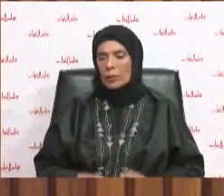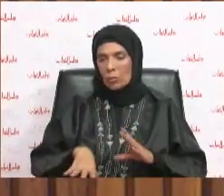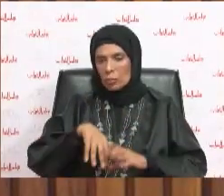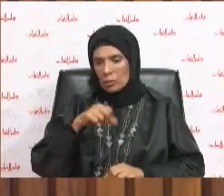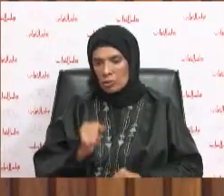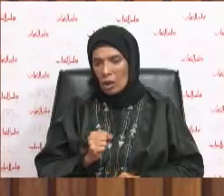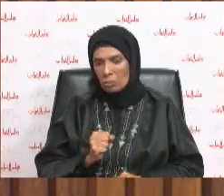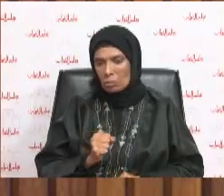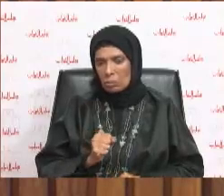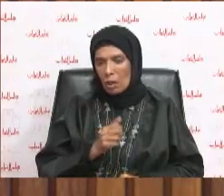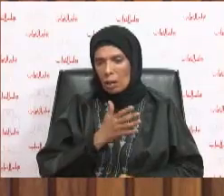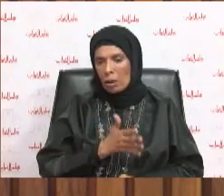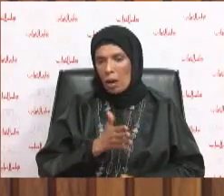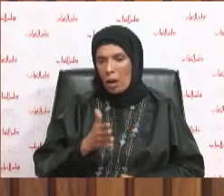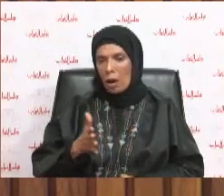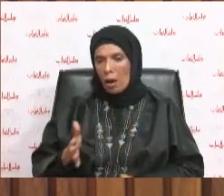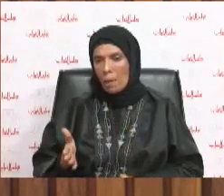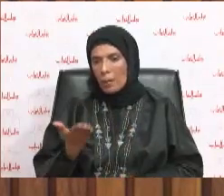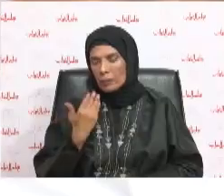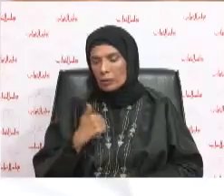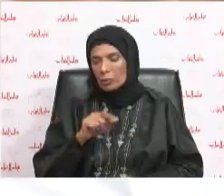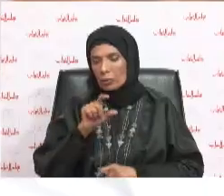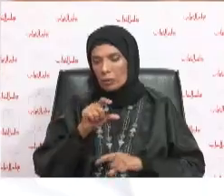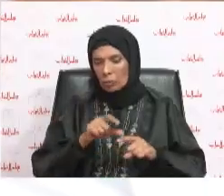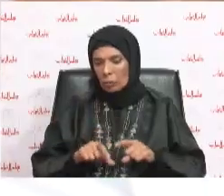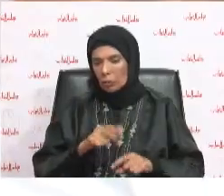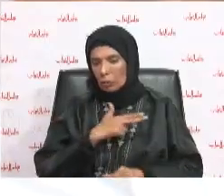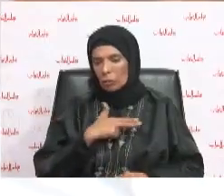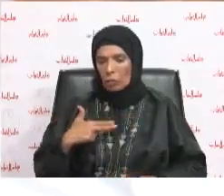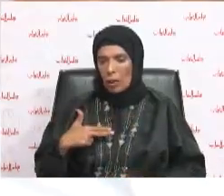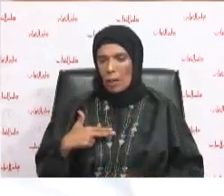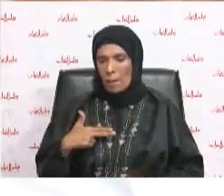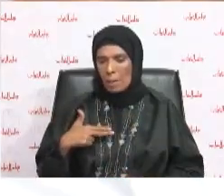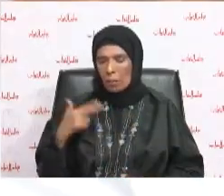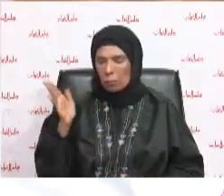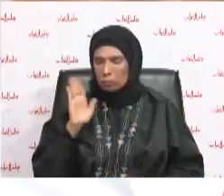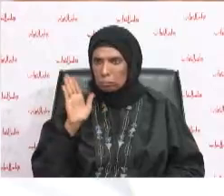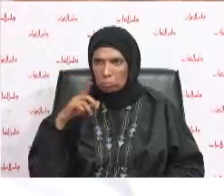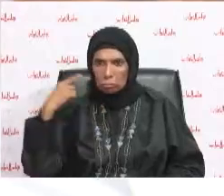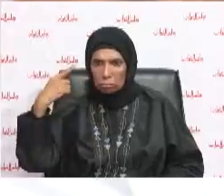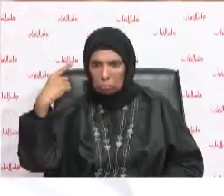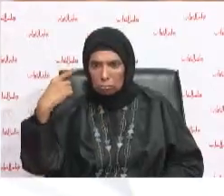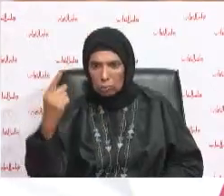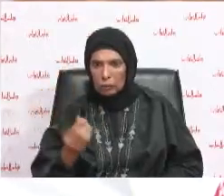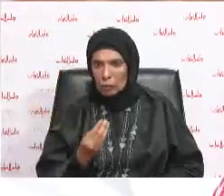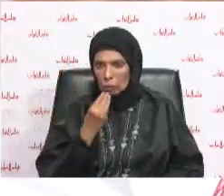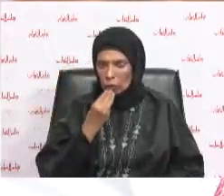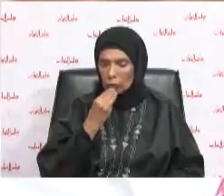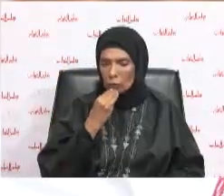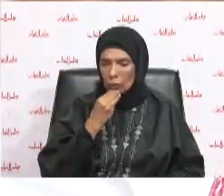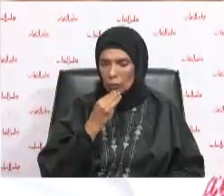الأطفال. لا يجب أن يدفع الأطفال الضرائب. أنا أدعو الحكومة اليوم معالي الرئيس أن تراجع المواد الغذائية وأن